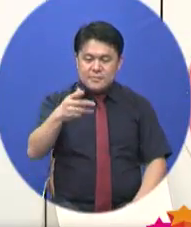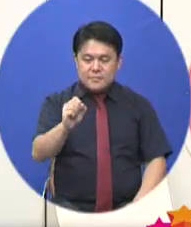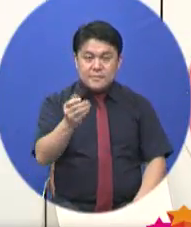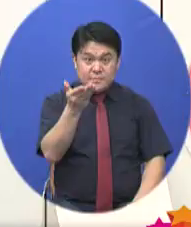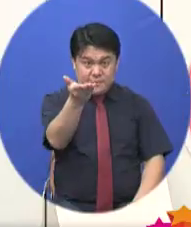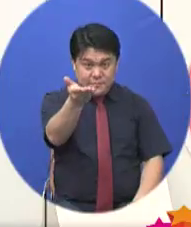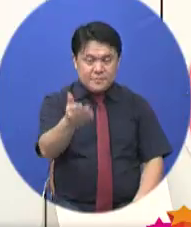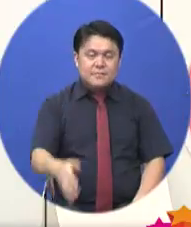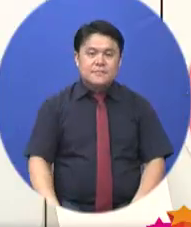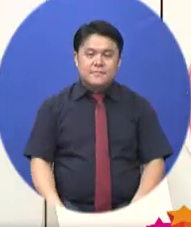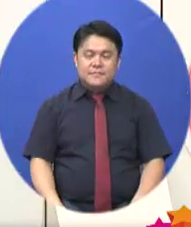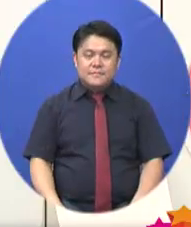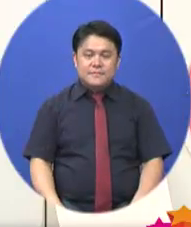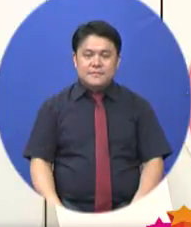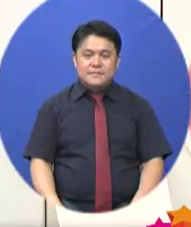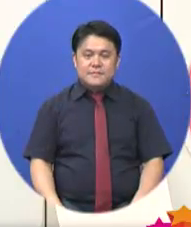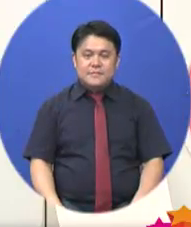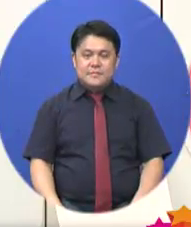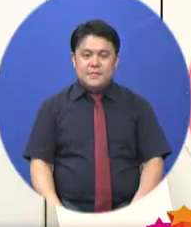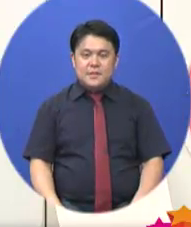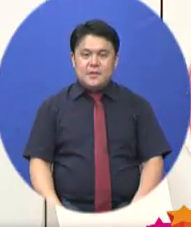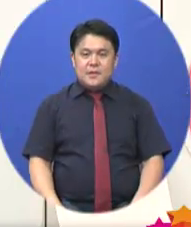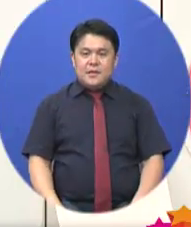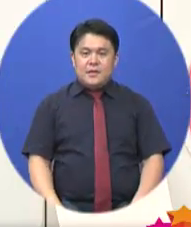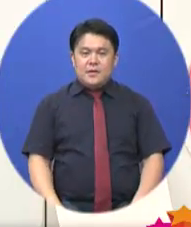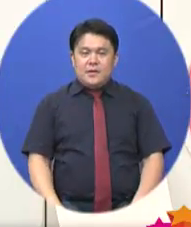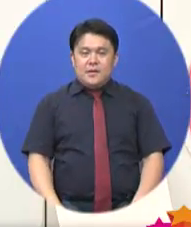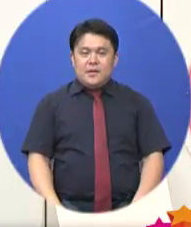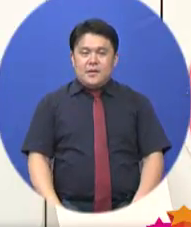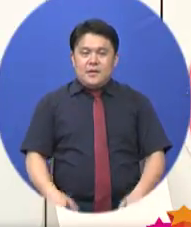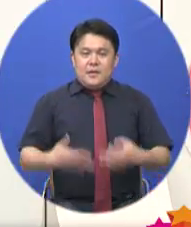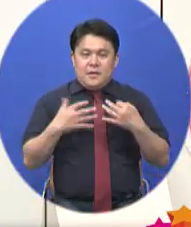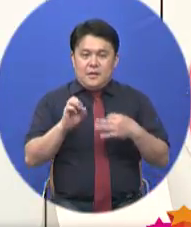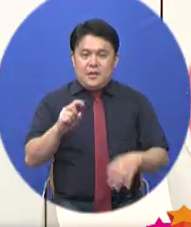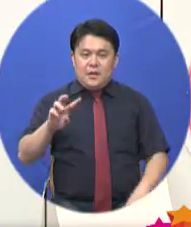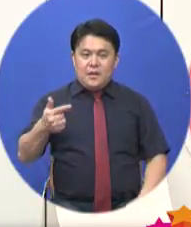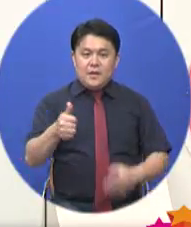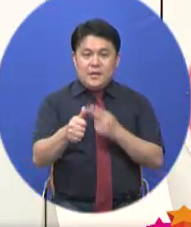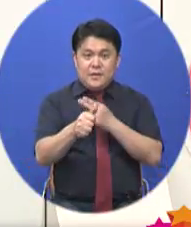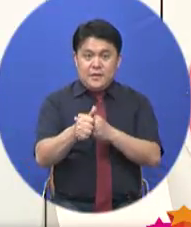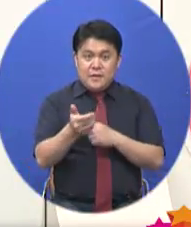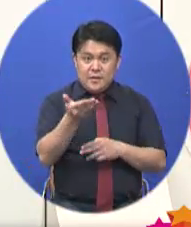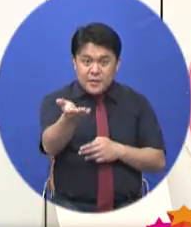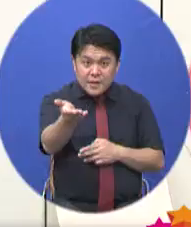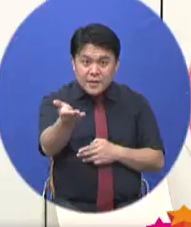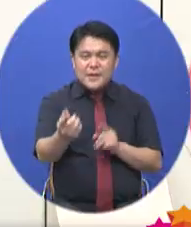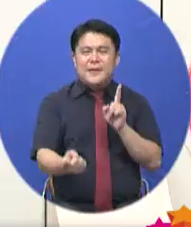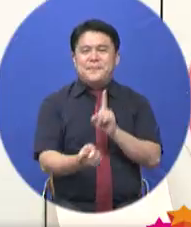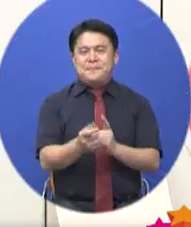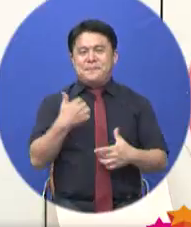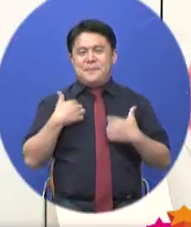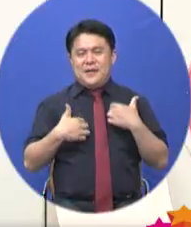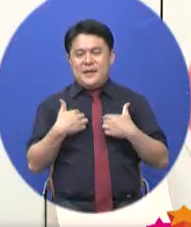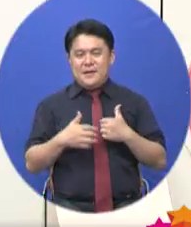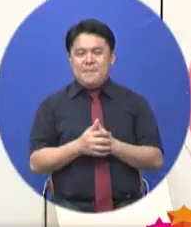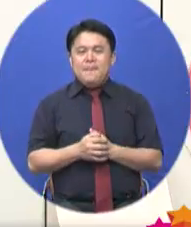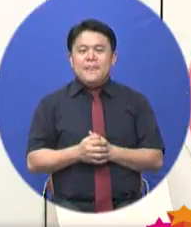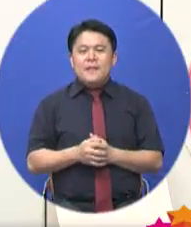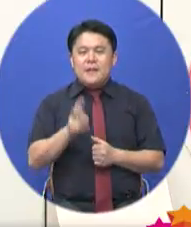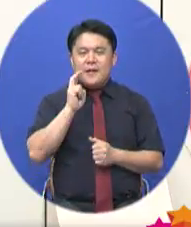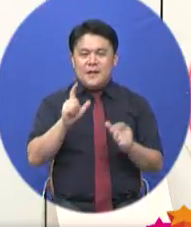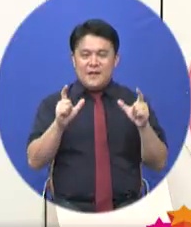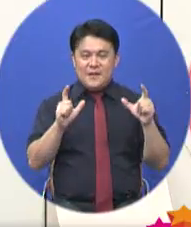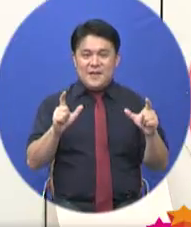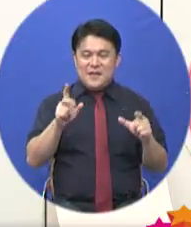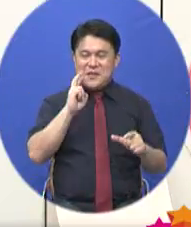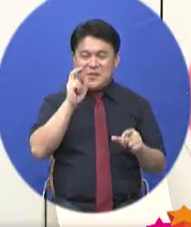이팔종님. 예. 네. 자기 아유, 소개 좀 해주세요. 영만 씨가 참 반갑습니다. 먼저 반갑습니다. 사연부터 잘